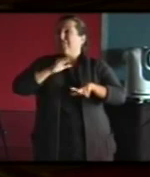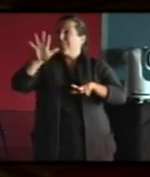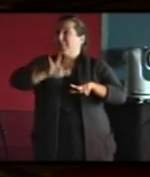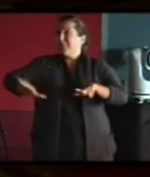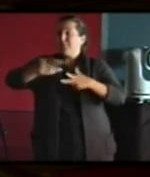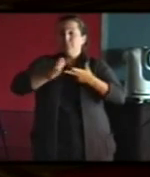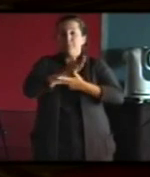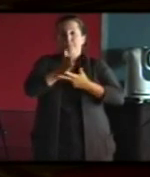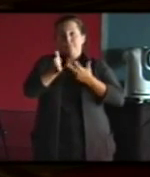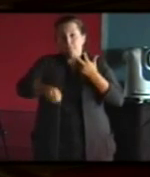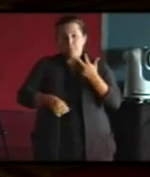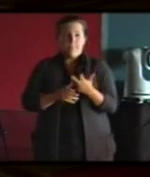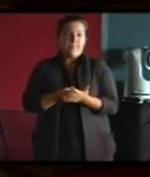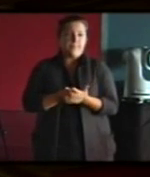pose.